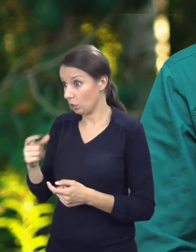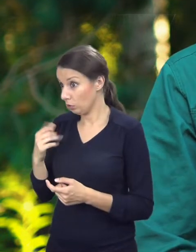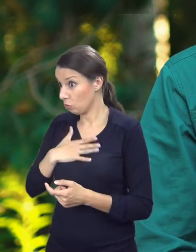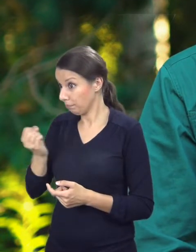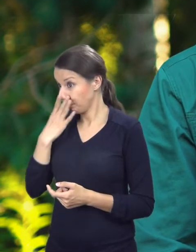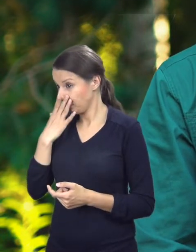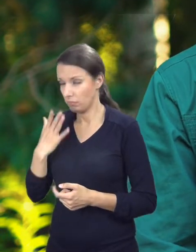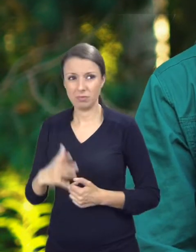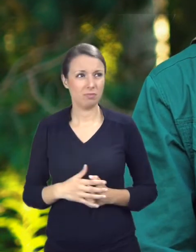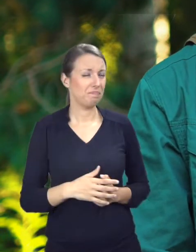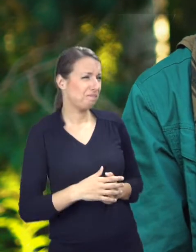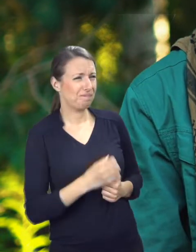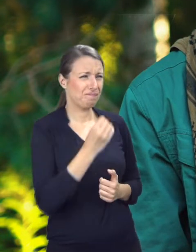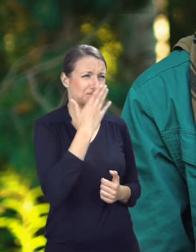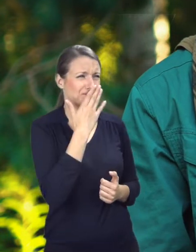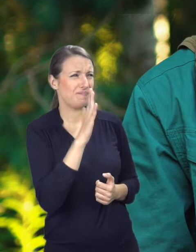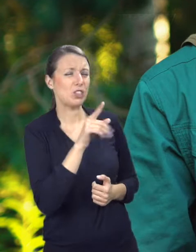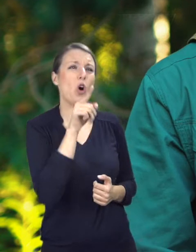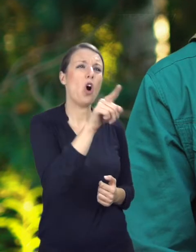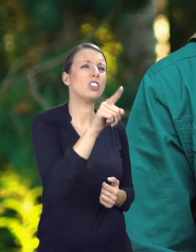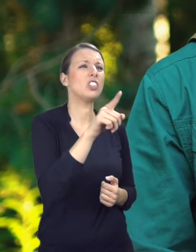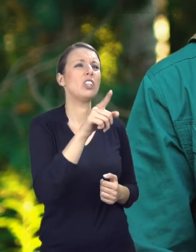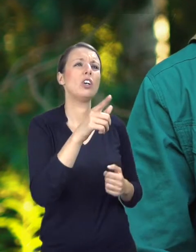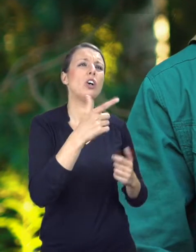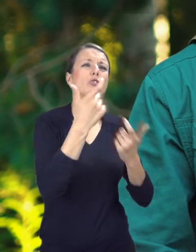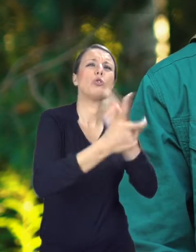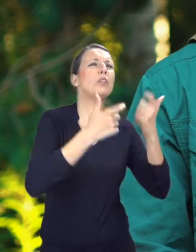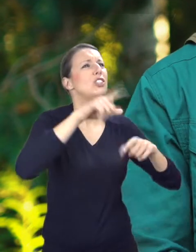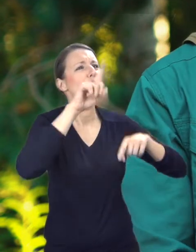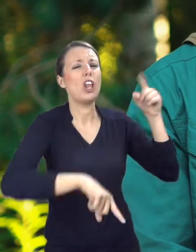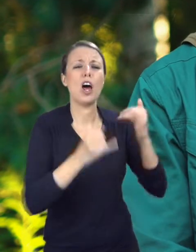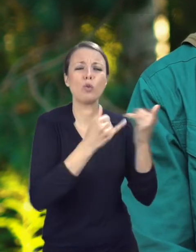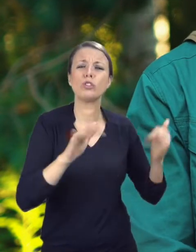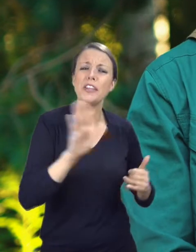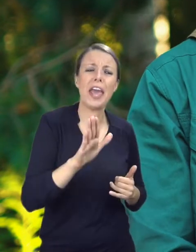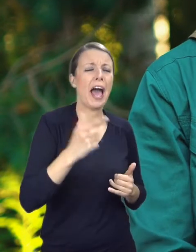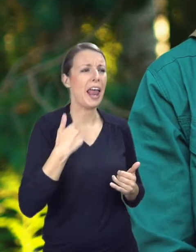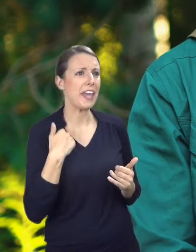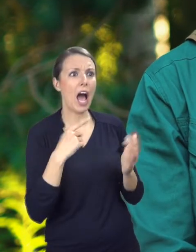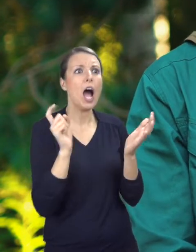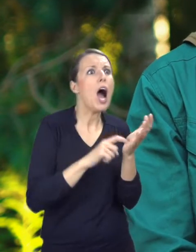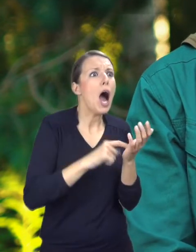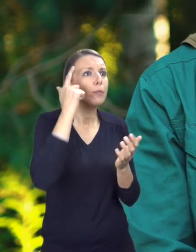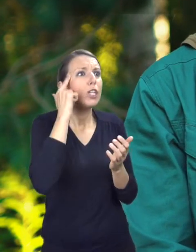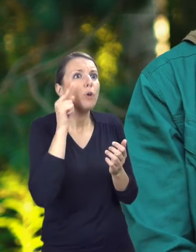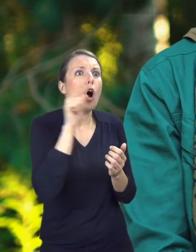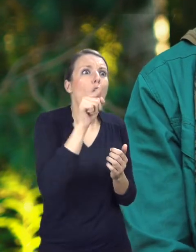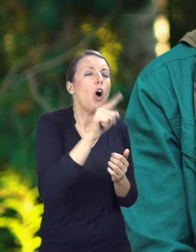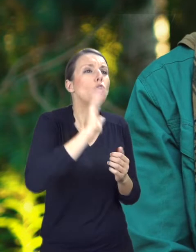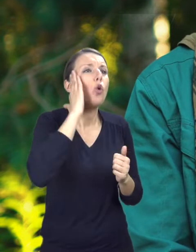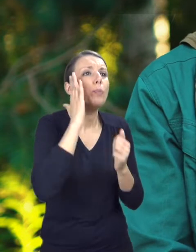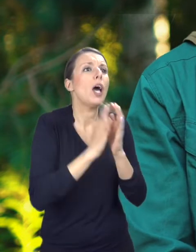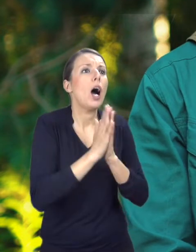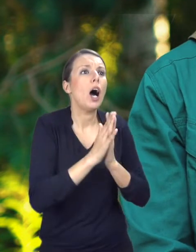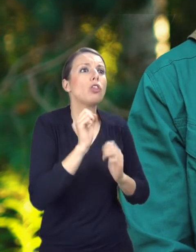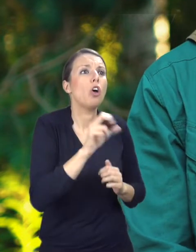Ale to być może nie dlatego, że oni zrobili coś źle, tylko być może dlatego, że moje wyobrażenie o nich było inne. Moje oczekiwania były tak wysokie, że właśnie jak